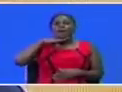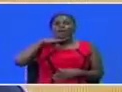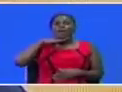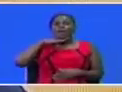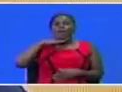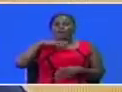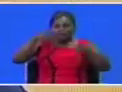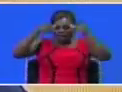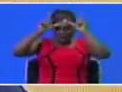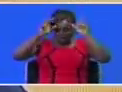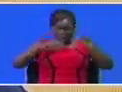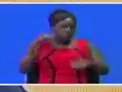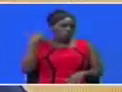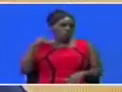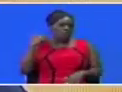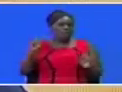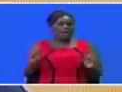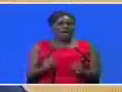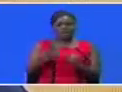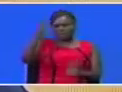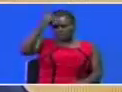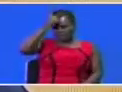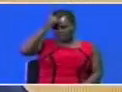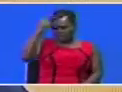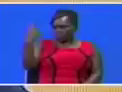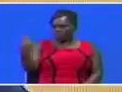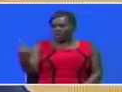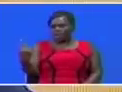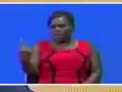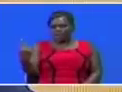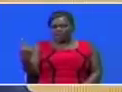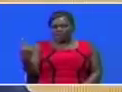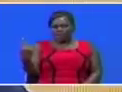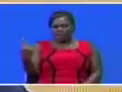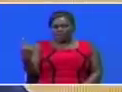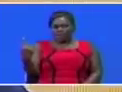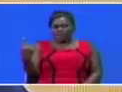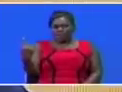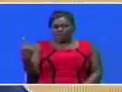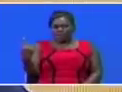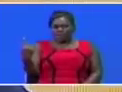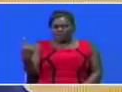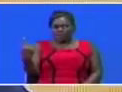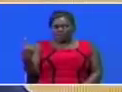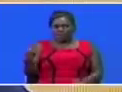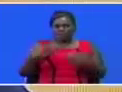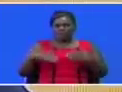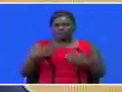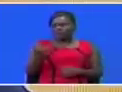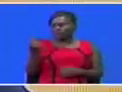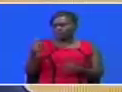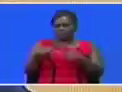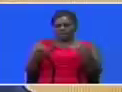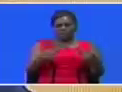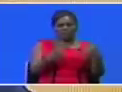wa mifugo. Tukio hilo lililofanyika katika kijiji cha Lami Nyeusi, kata ndogo ya Nasolot, aidha liliishia watu kadhaa kujeruhiwa,